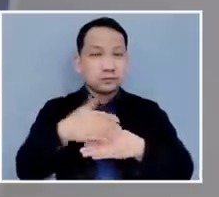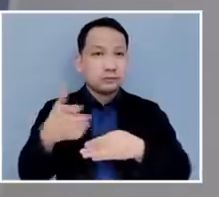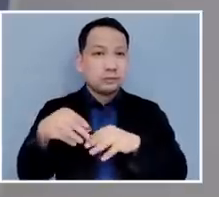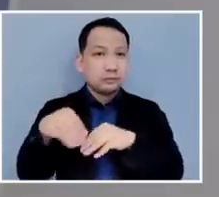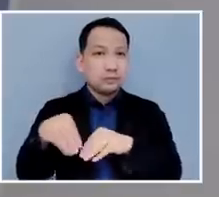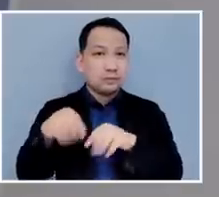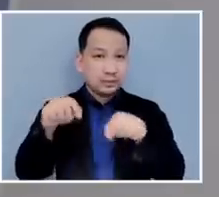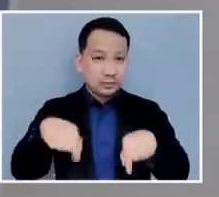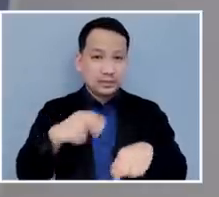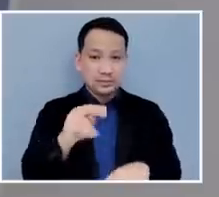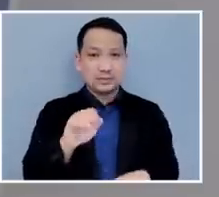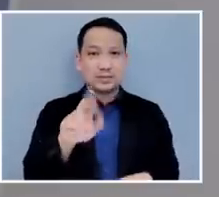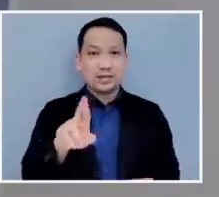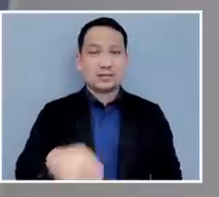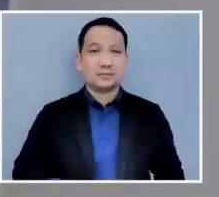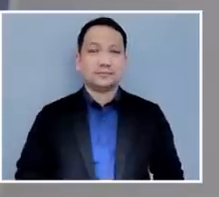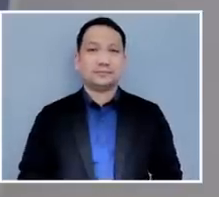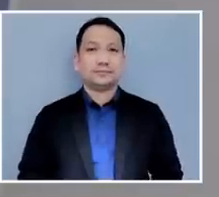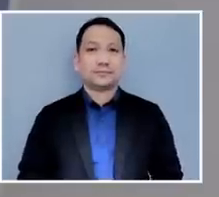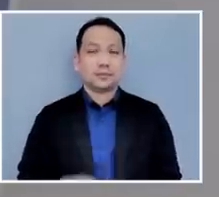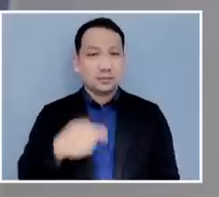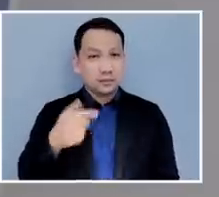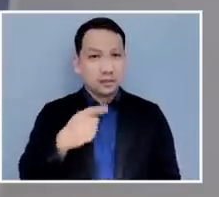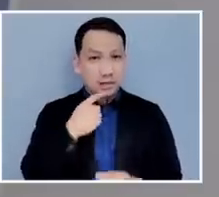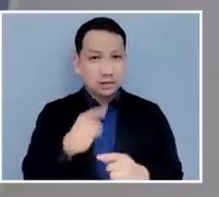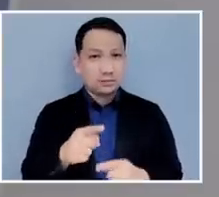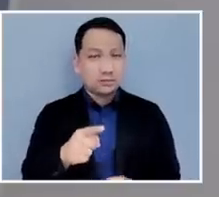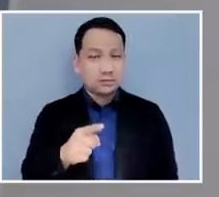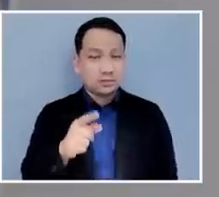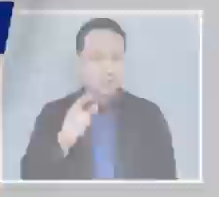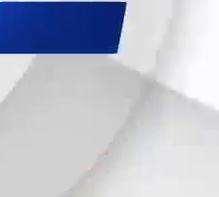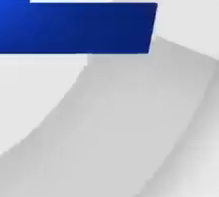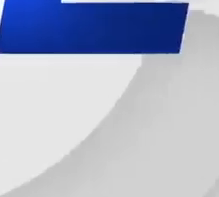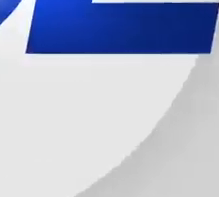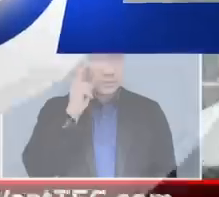Metro Manila. Nagpapatrol, Lady Vicencio.